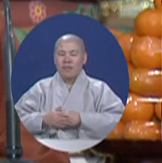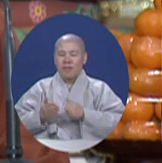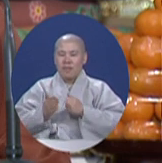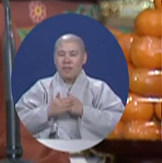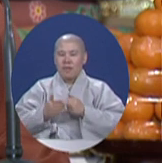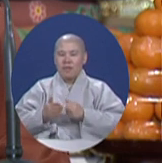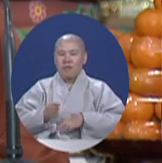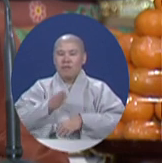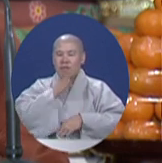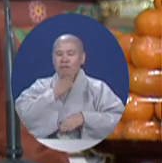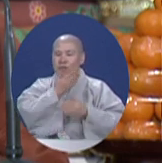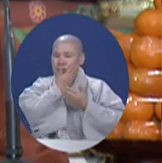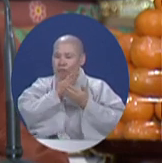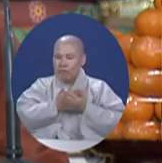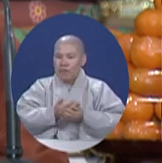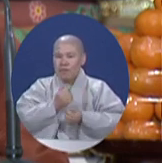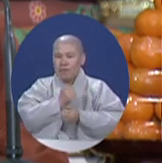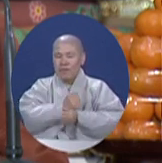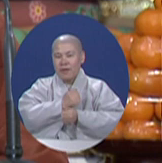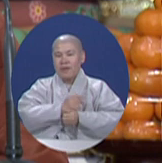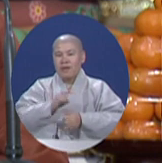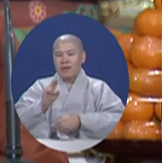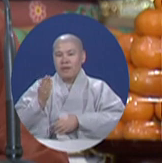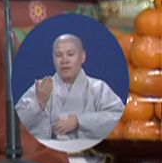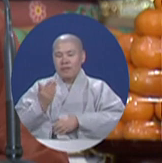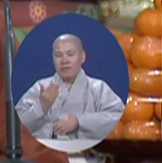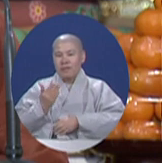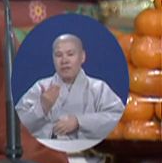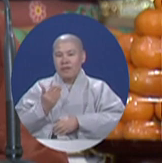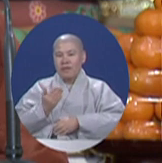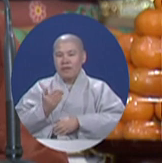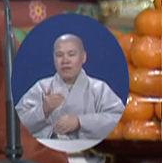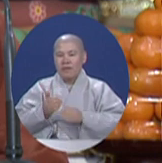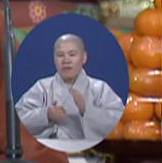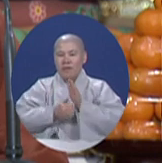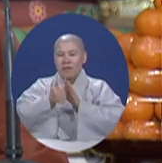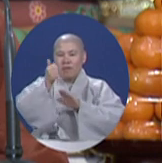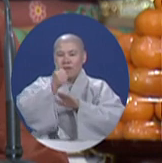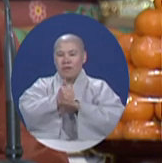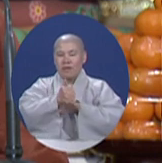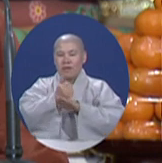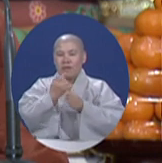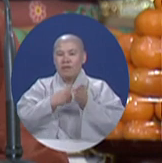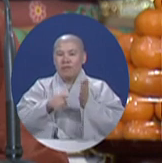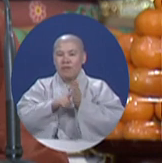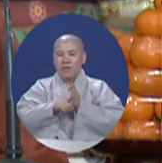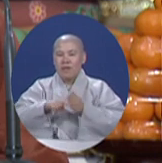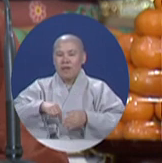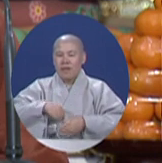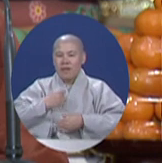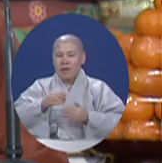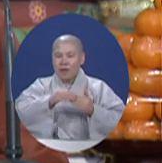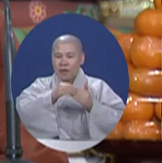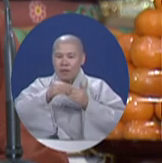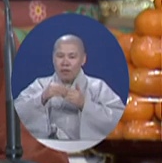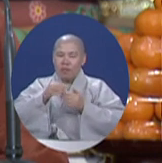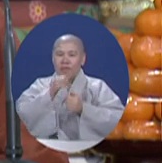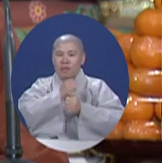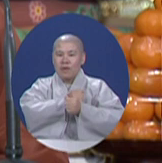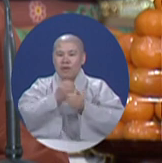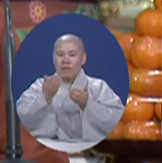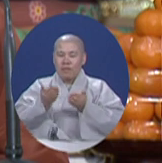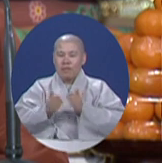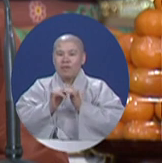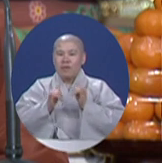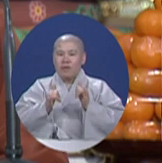그러니까 아주 조심해야 돼요. 그래서 성공하려면요 자기를 인도해주는